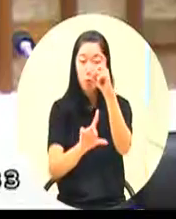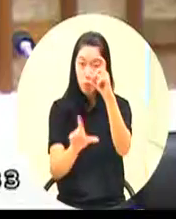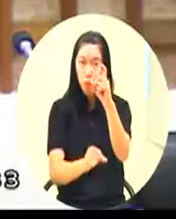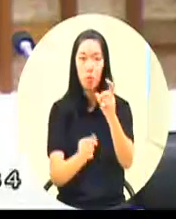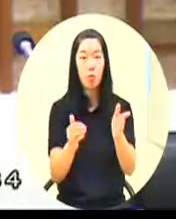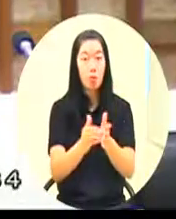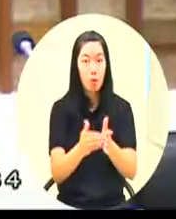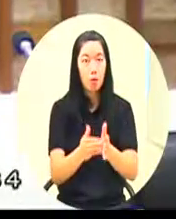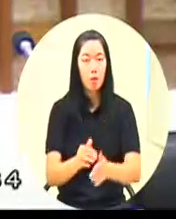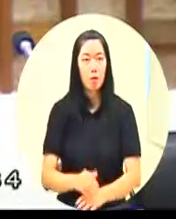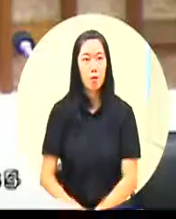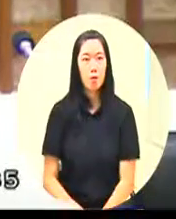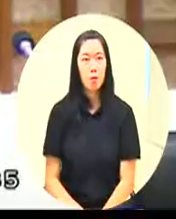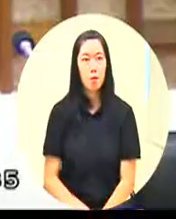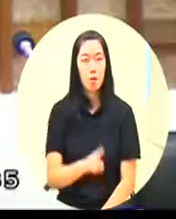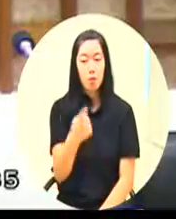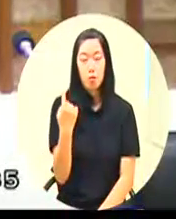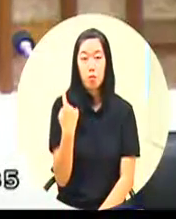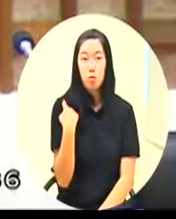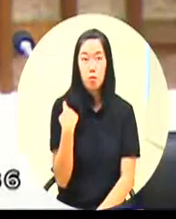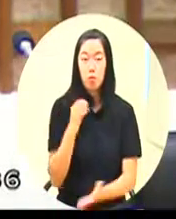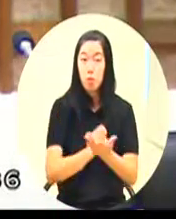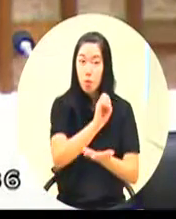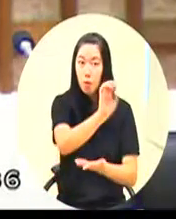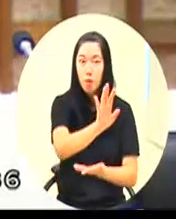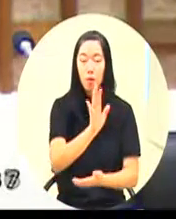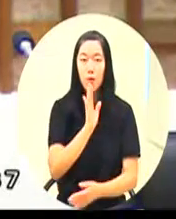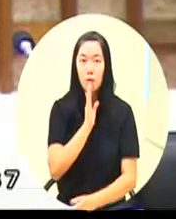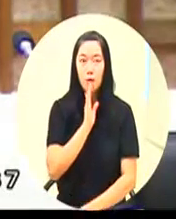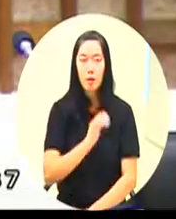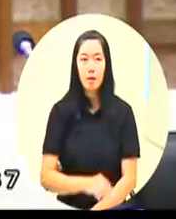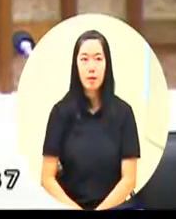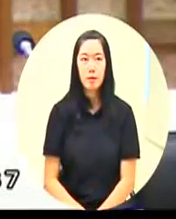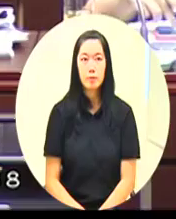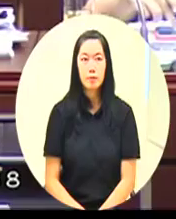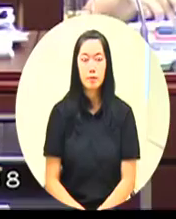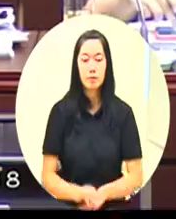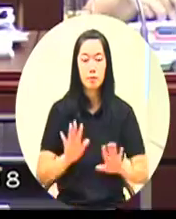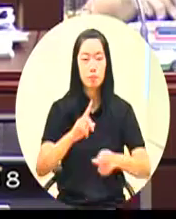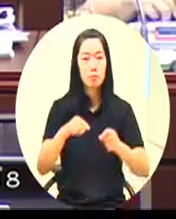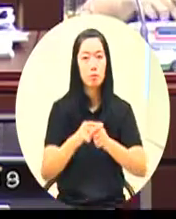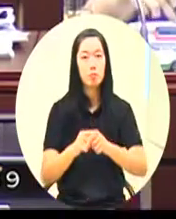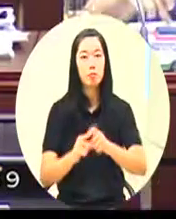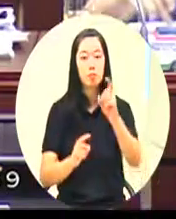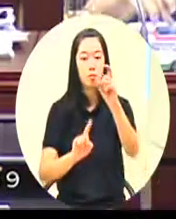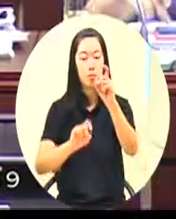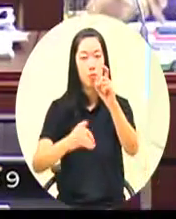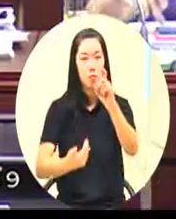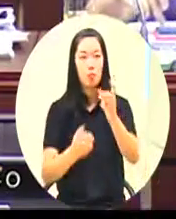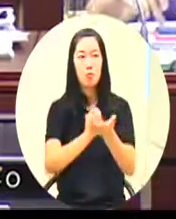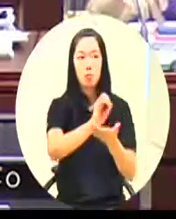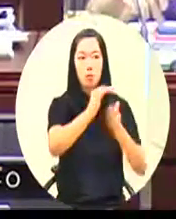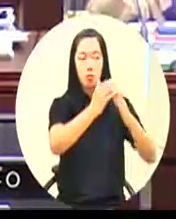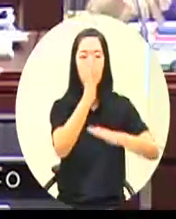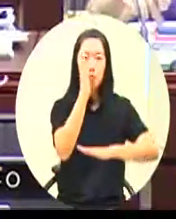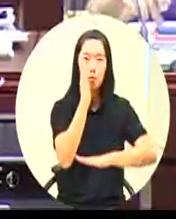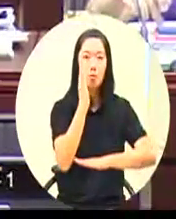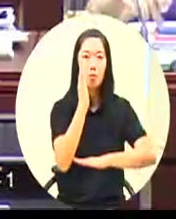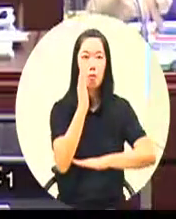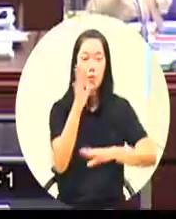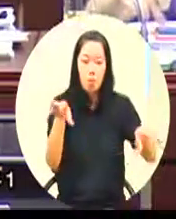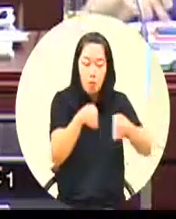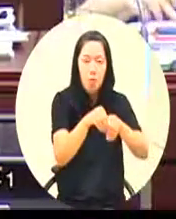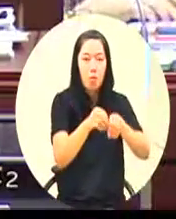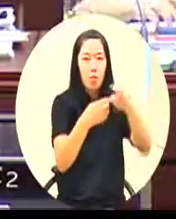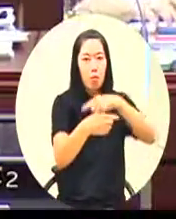今天才，昨天才报出去， 它的时限就是到今天19号要报给市政府，然后市政府会诊要报到中